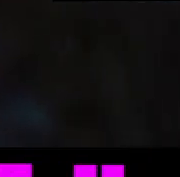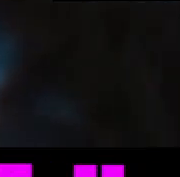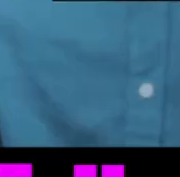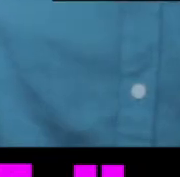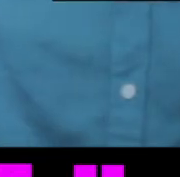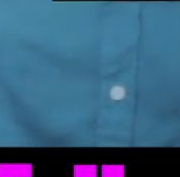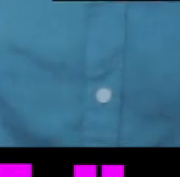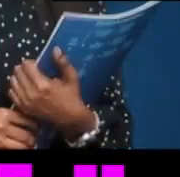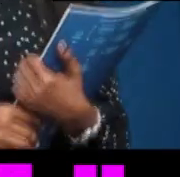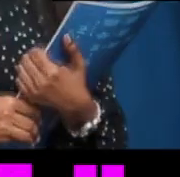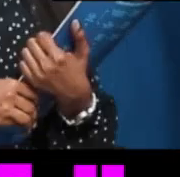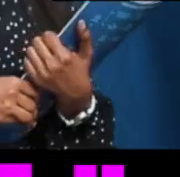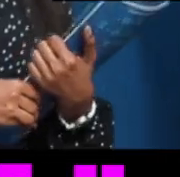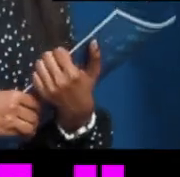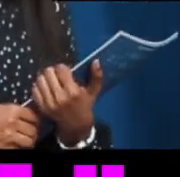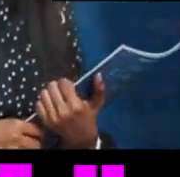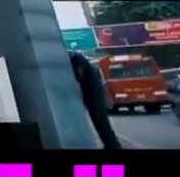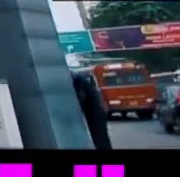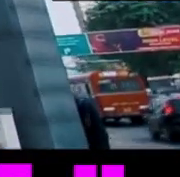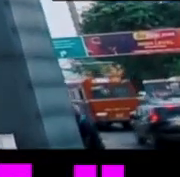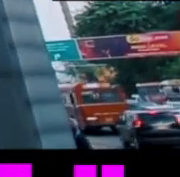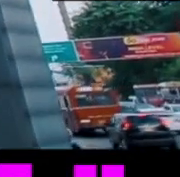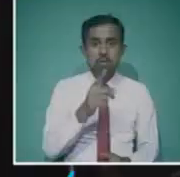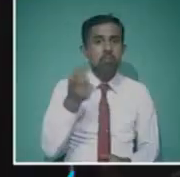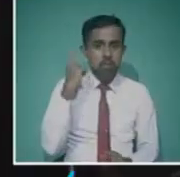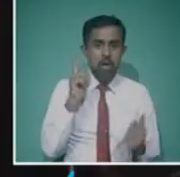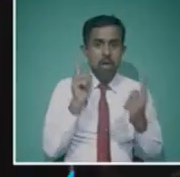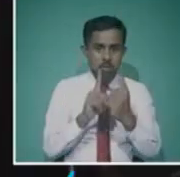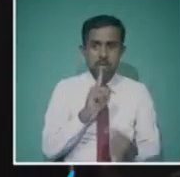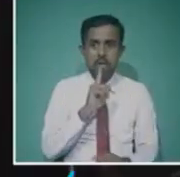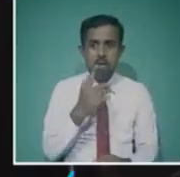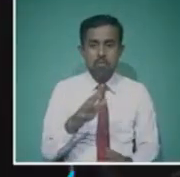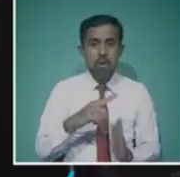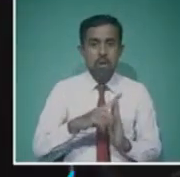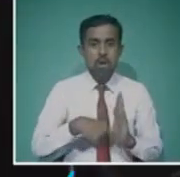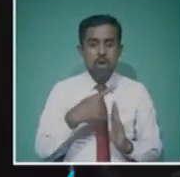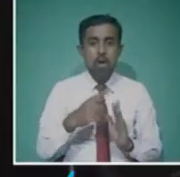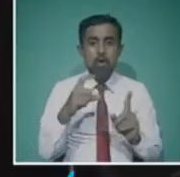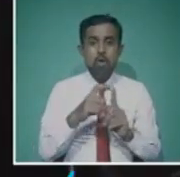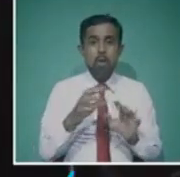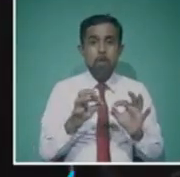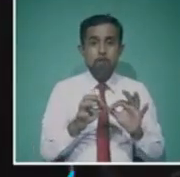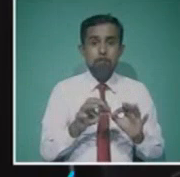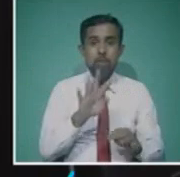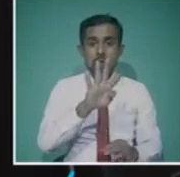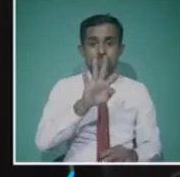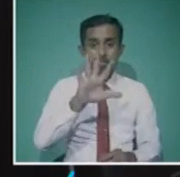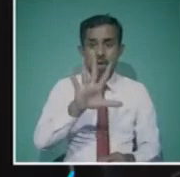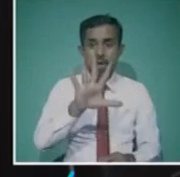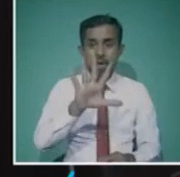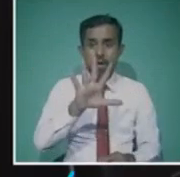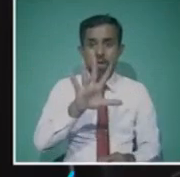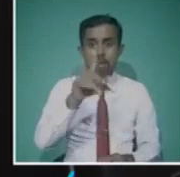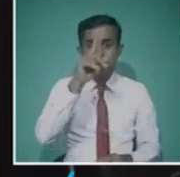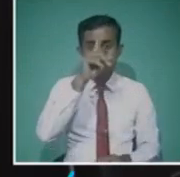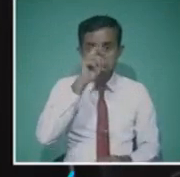Management, IT, English ඉගෙන ගන්න හොඳම තැන AIC Campus. ලංකාවෙන් ඩොලර් බිලියන් 45ක්